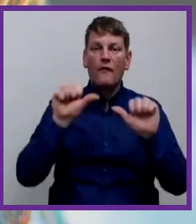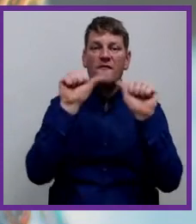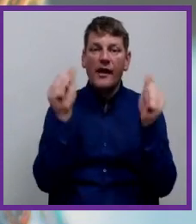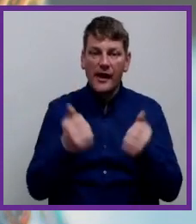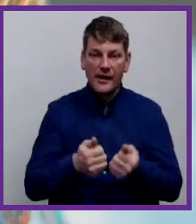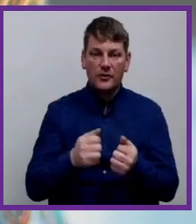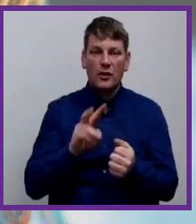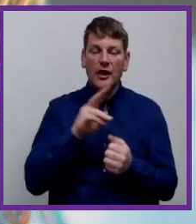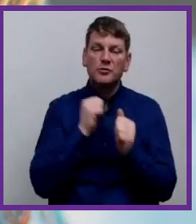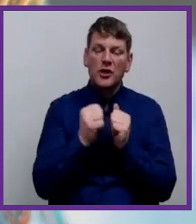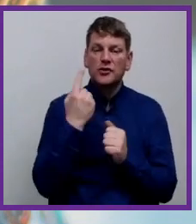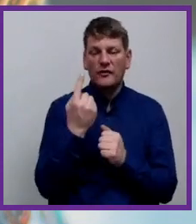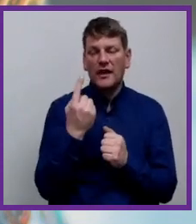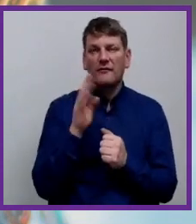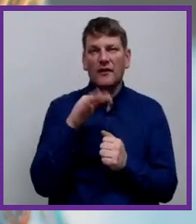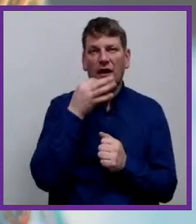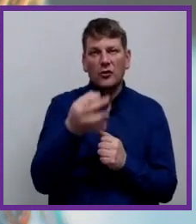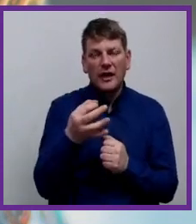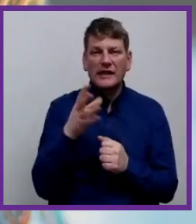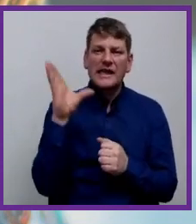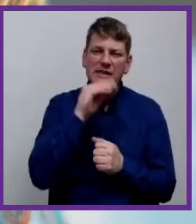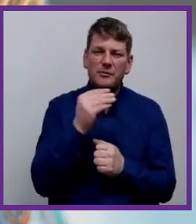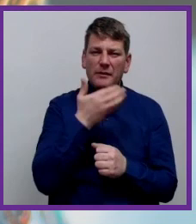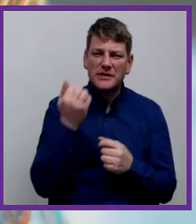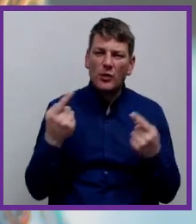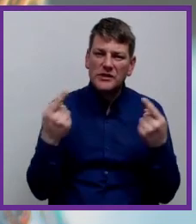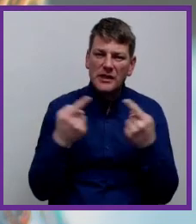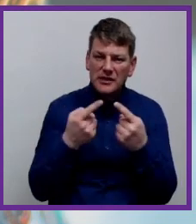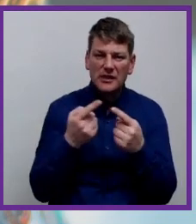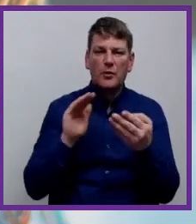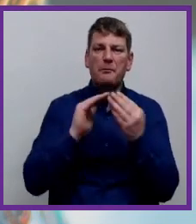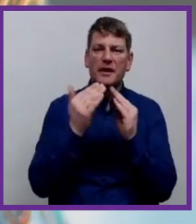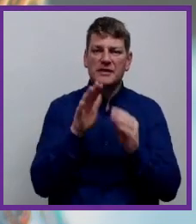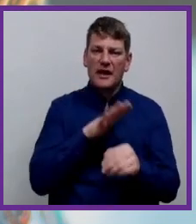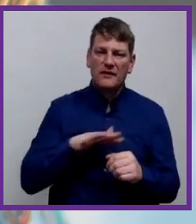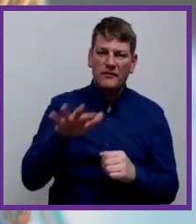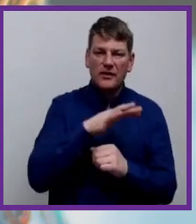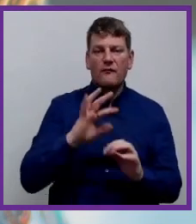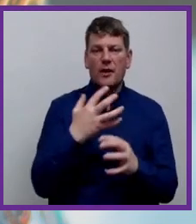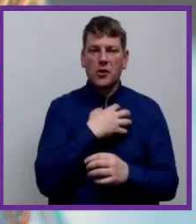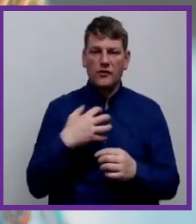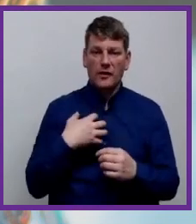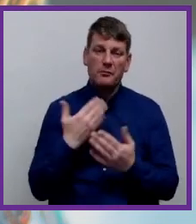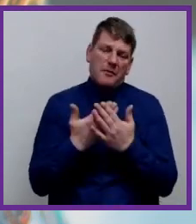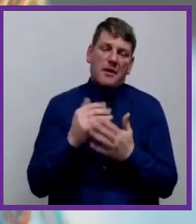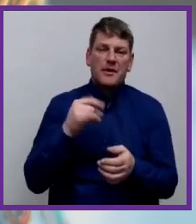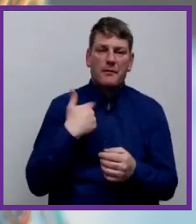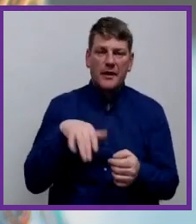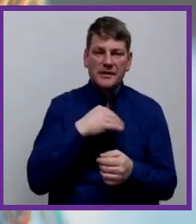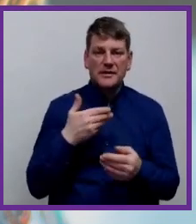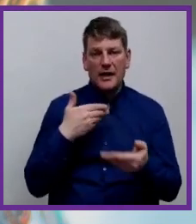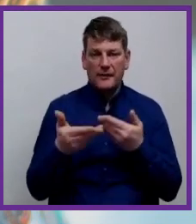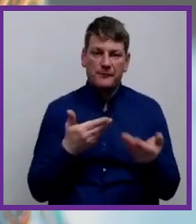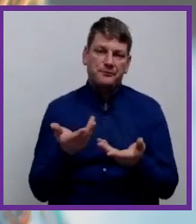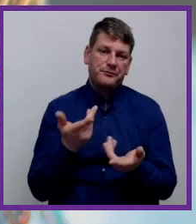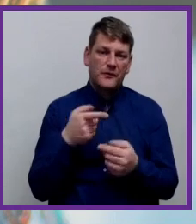kas bieži vien, es varētu teikt, tā iespējams nav saskaņot, piemēram, pilsētu vidē vai pašvaldībā. Un, piemēram, ja mēs ejam, un te arī jānodala,